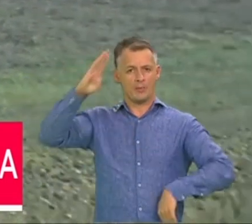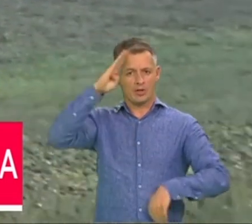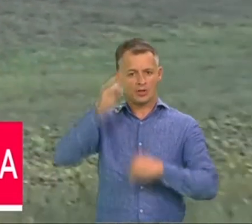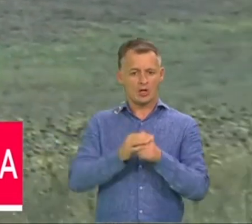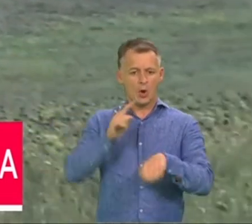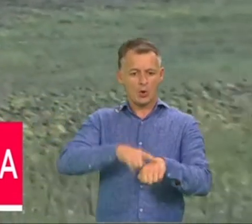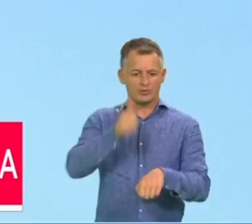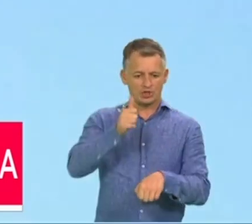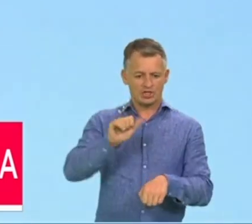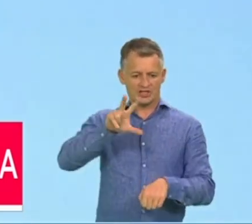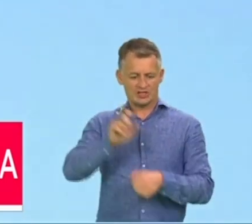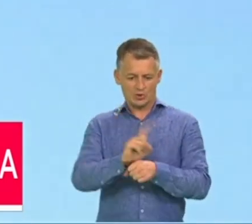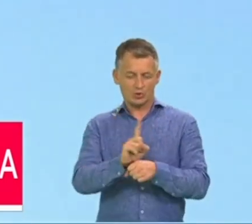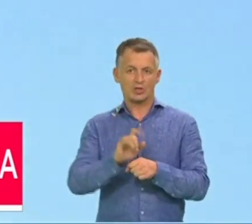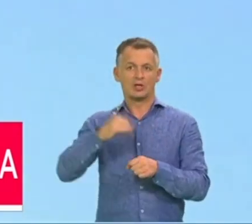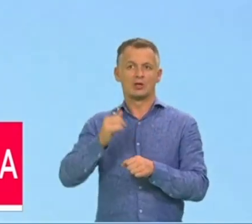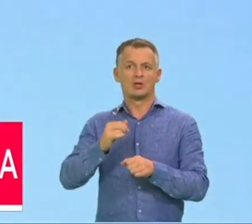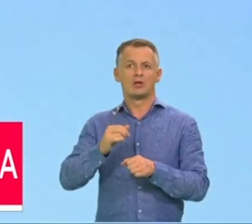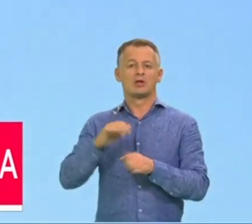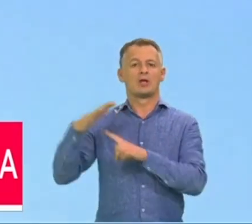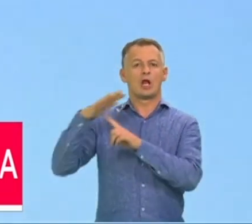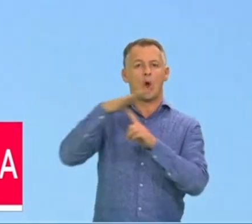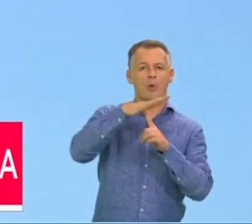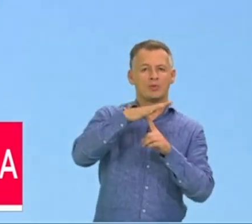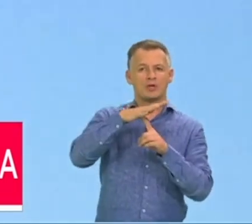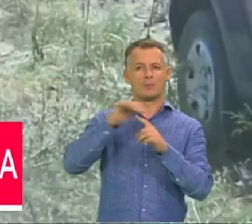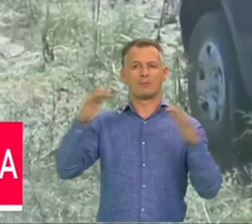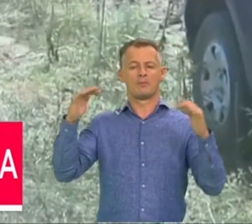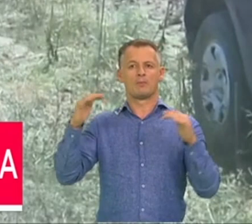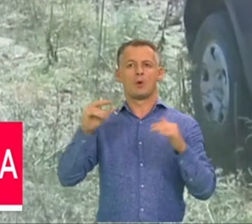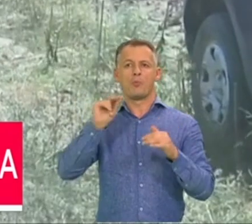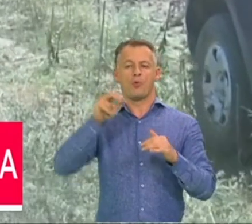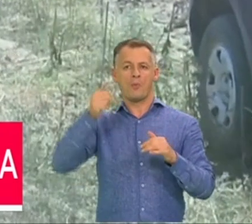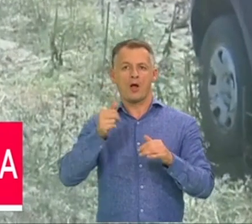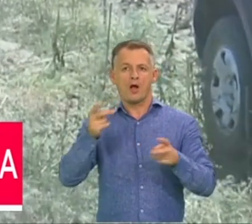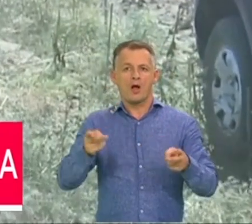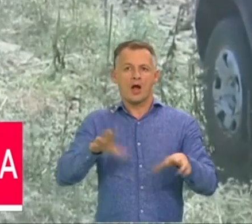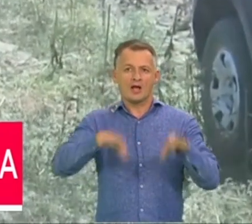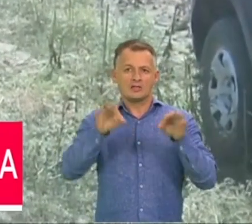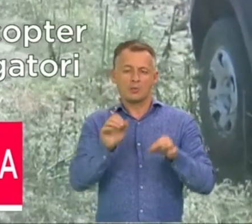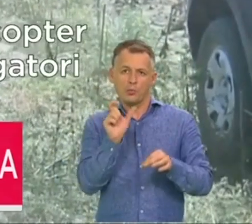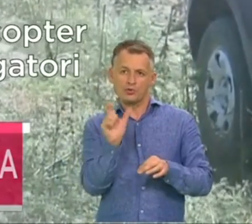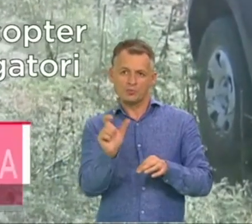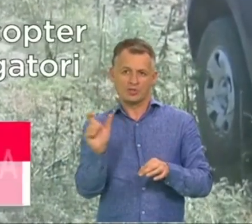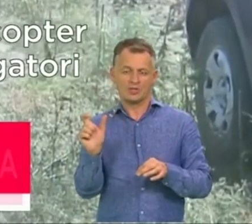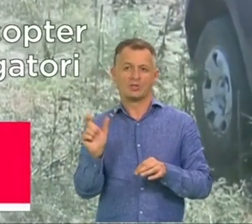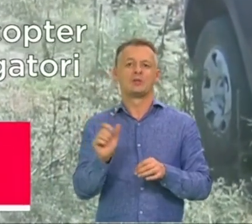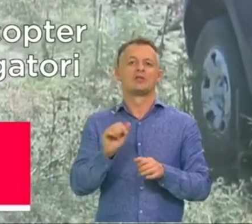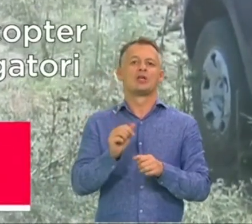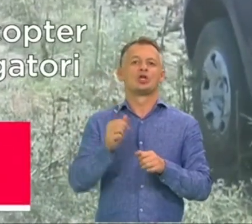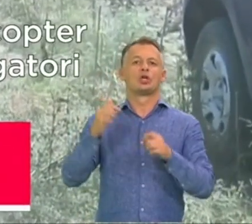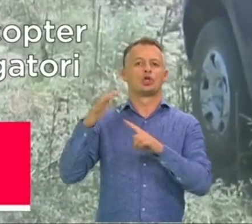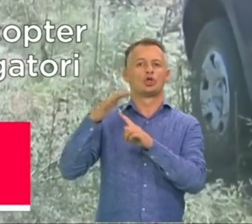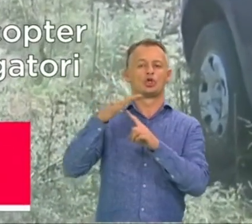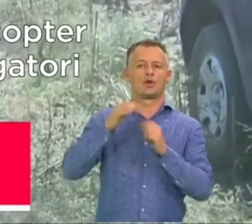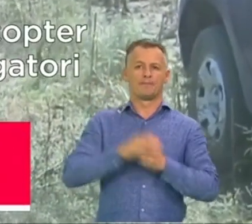11:30, echipajul unui elicopter Puma a identificat din aer posibilele bucăți de dronă, dispersate pe câțiva zeci de metri. Conform procedurilor, am trimis